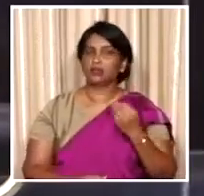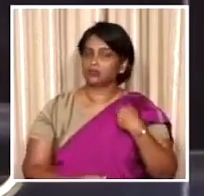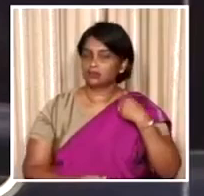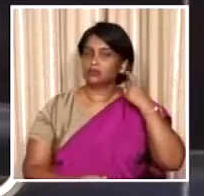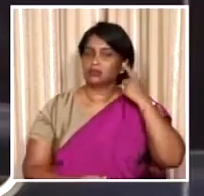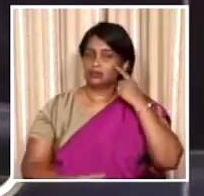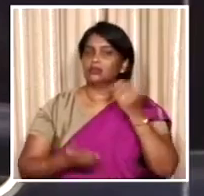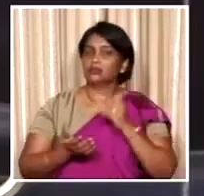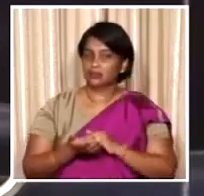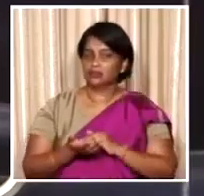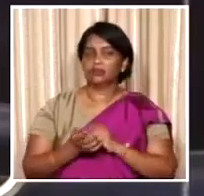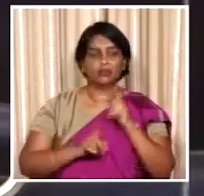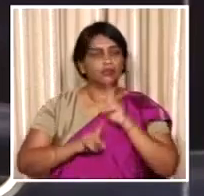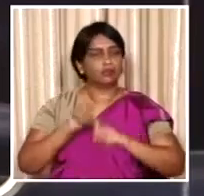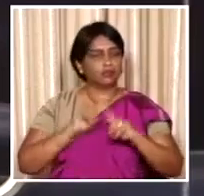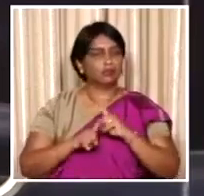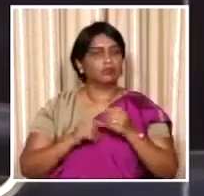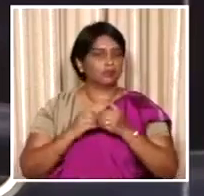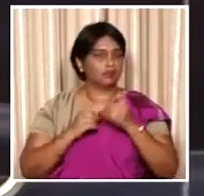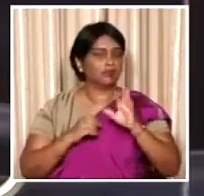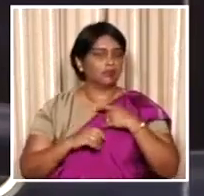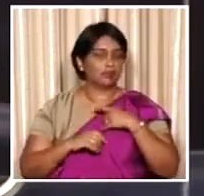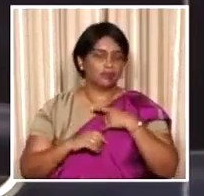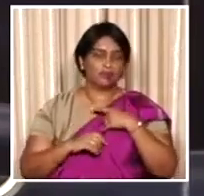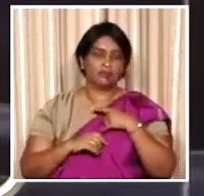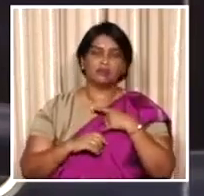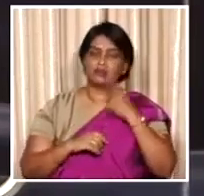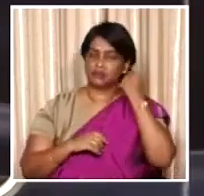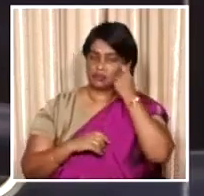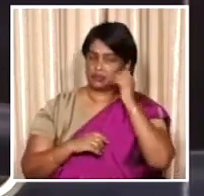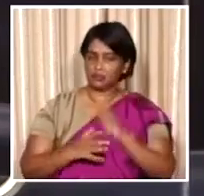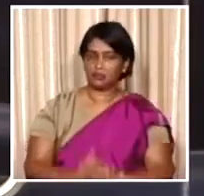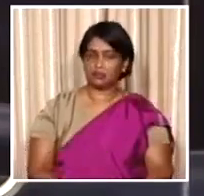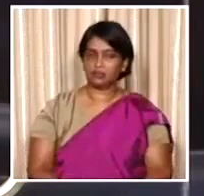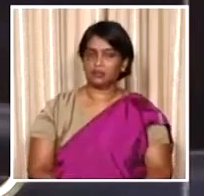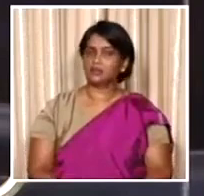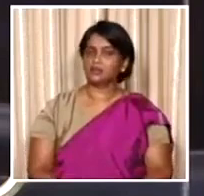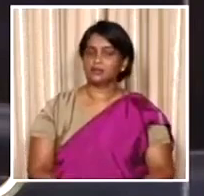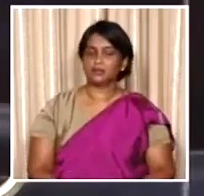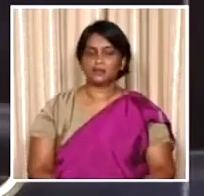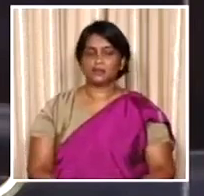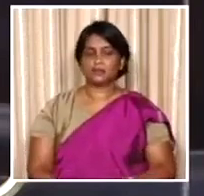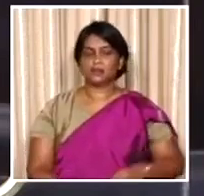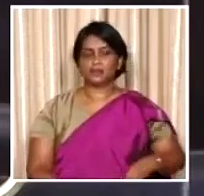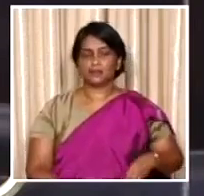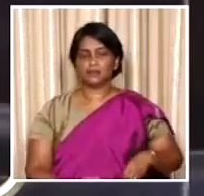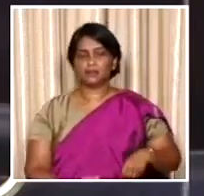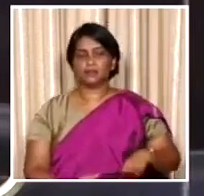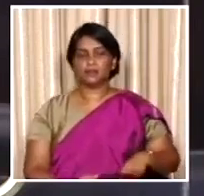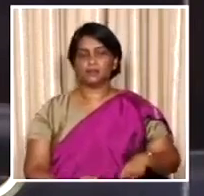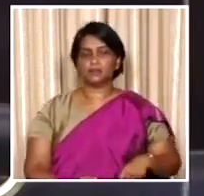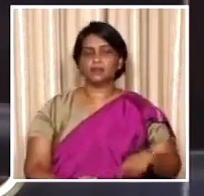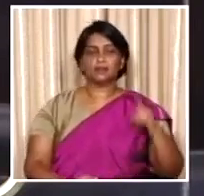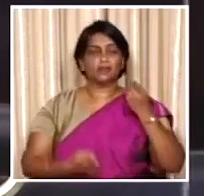හිතන්නේ තවදුරටත් මේක සාකච්ඡා කරන්න සිද්ධ වෙනවා කියලා තමයි අපේ මතය තියෙන්නේ ඊළඟට මේ තව එකක් තියෙන